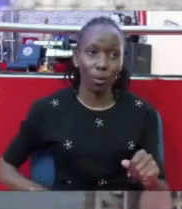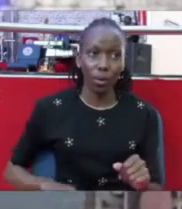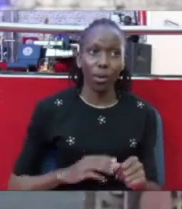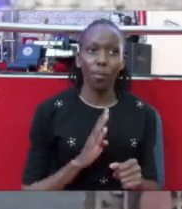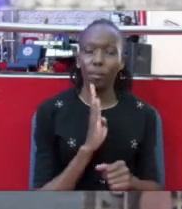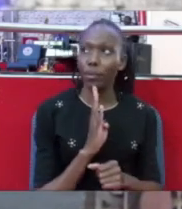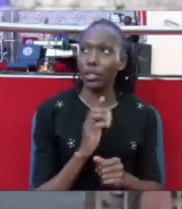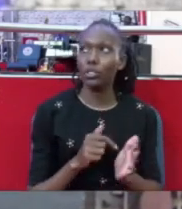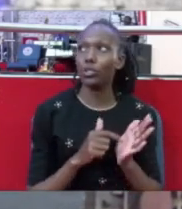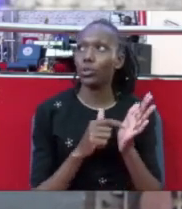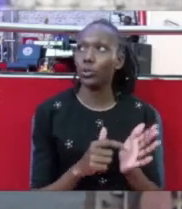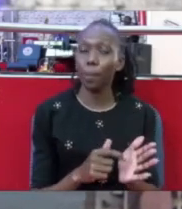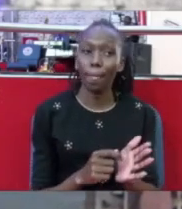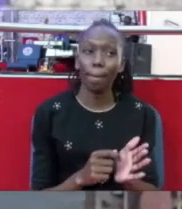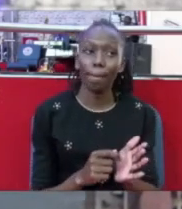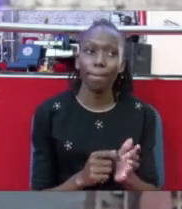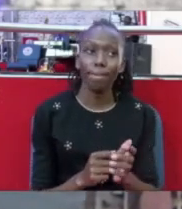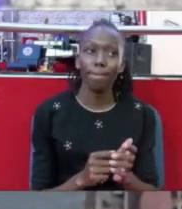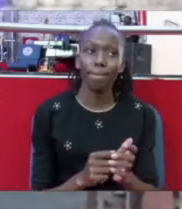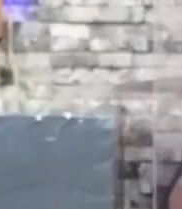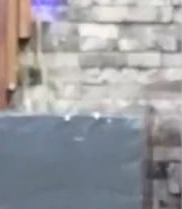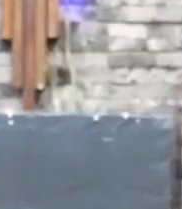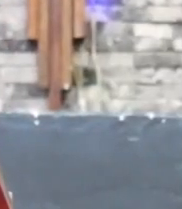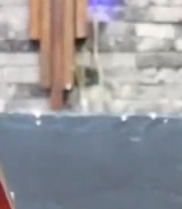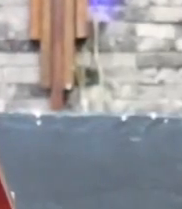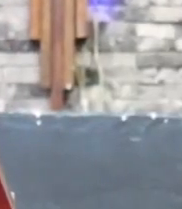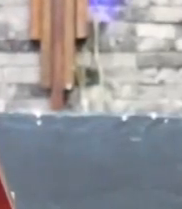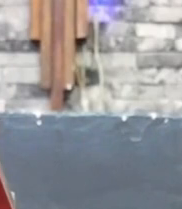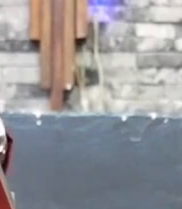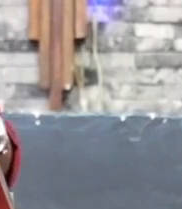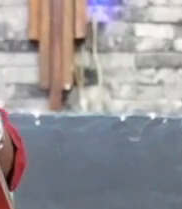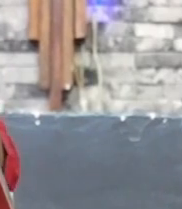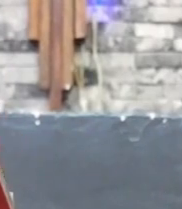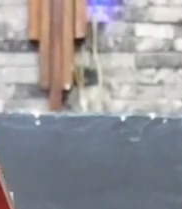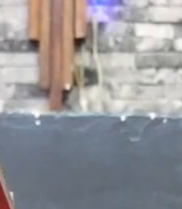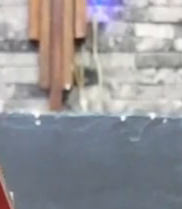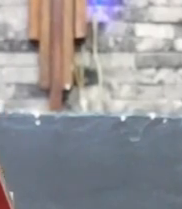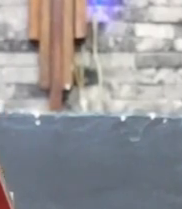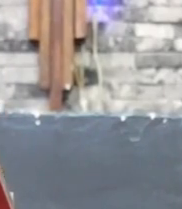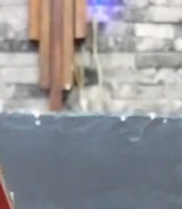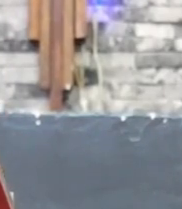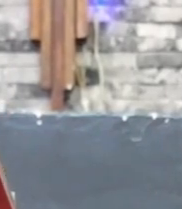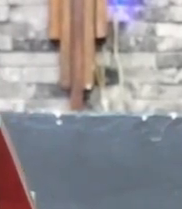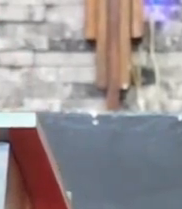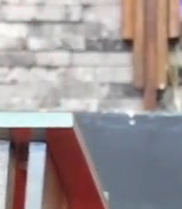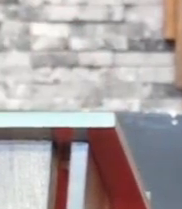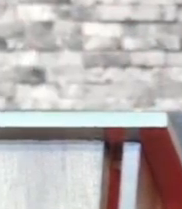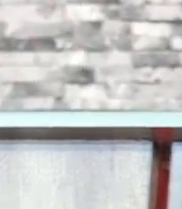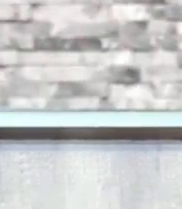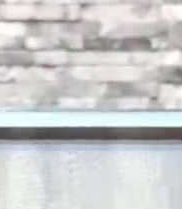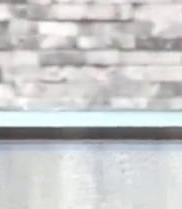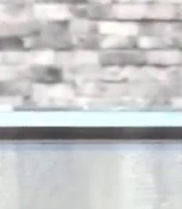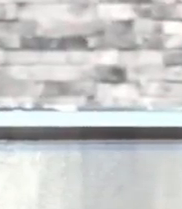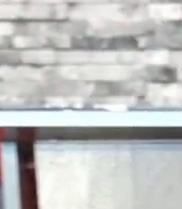has pleasure in the prosperity of his servants. Wacha Mungu akatukuzwe kwa sababu anatamaniyo la kunawiri kwetu. That